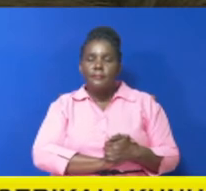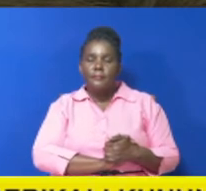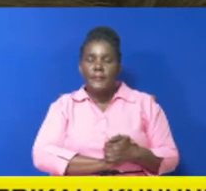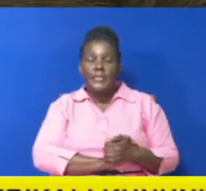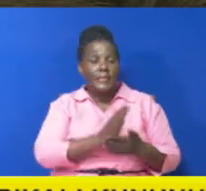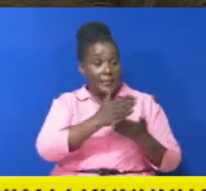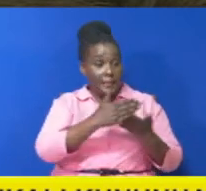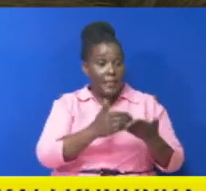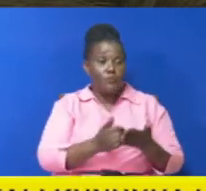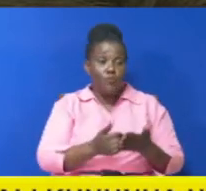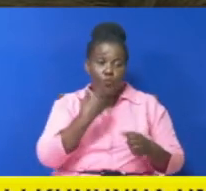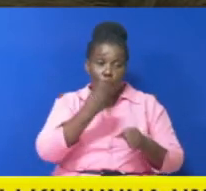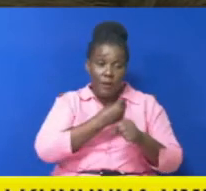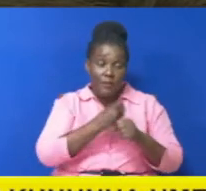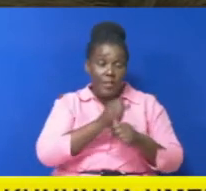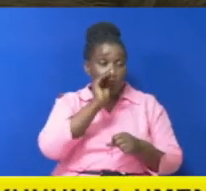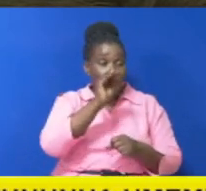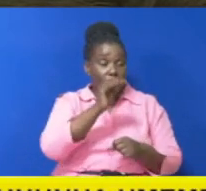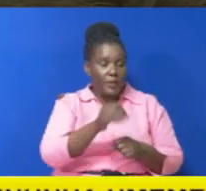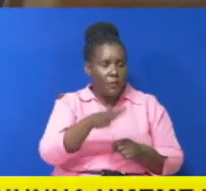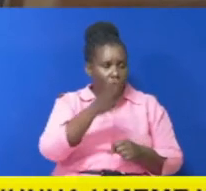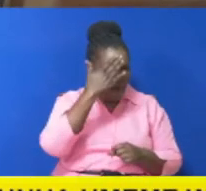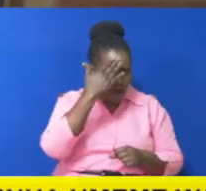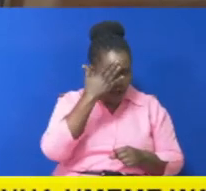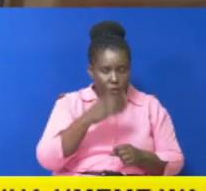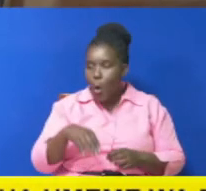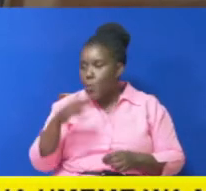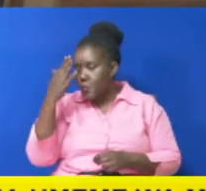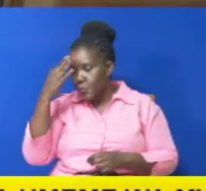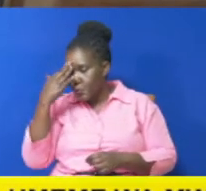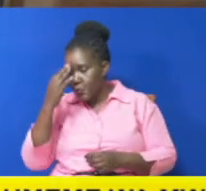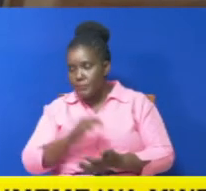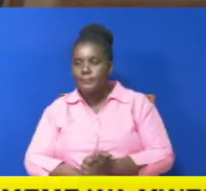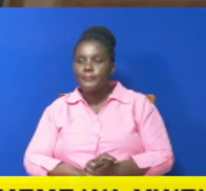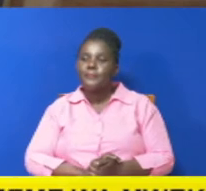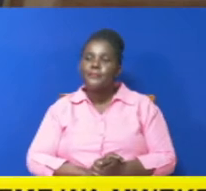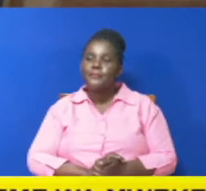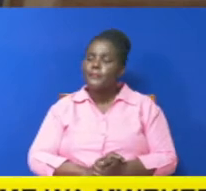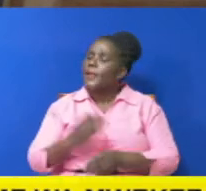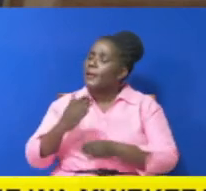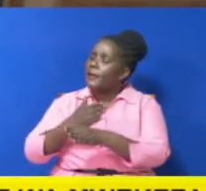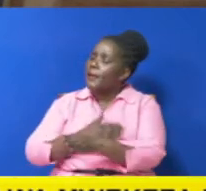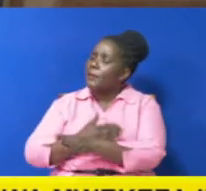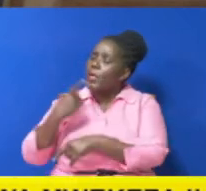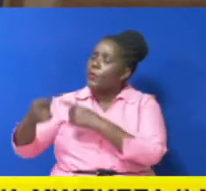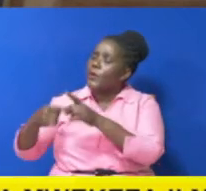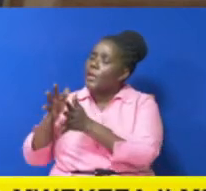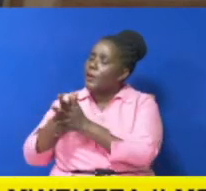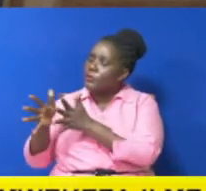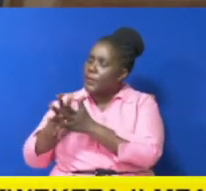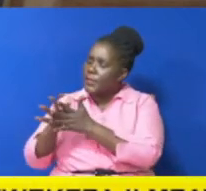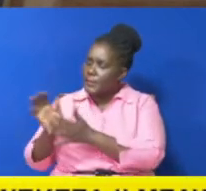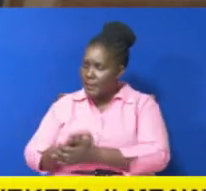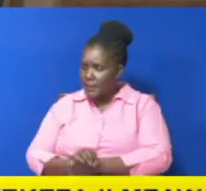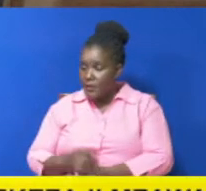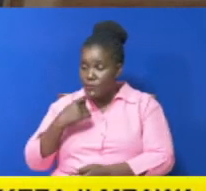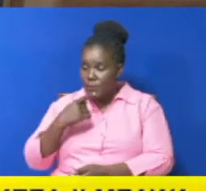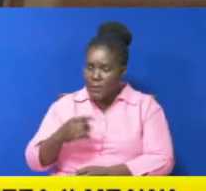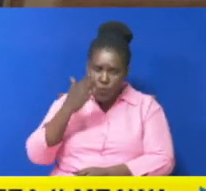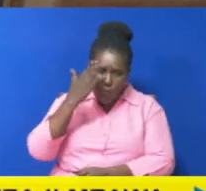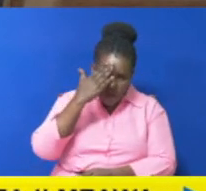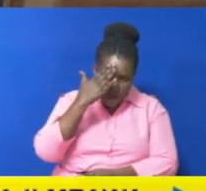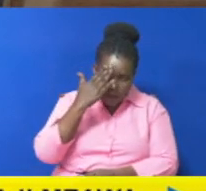kwa kujua au kwa kutokujua. Na Edwin, umezungumza hapo kabla hujaendelea, kwa kujua au